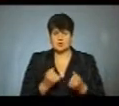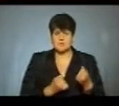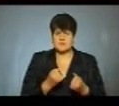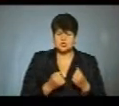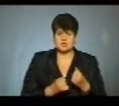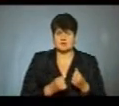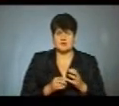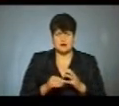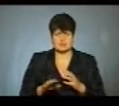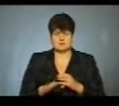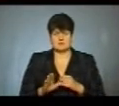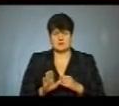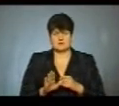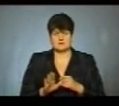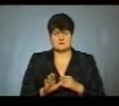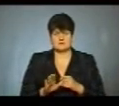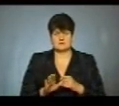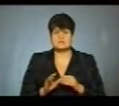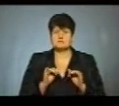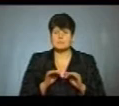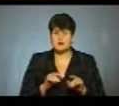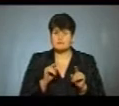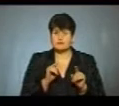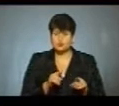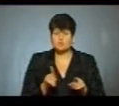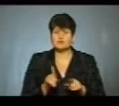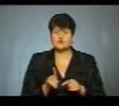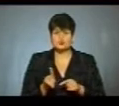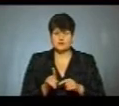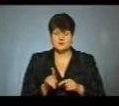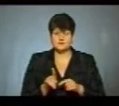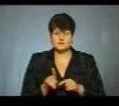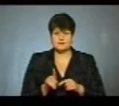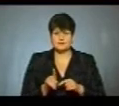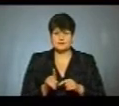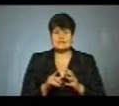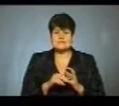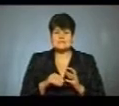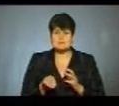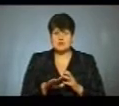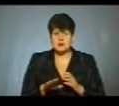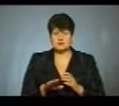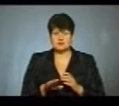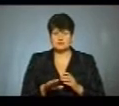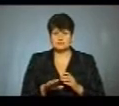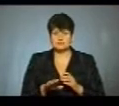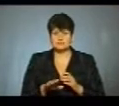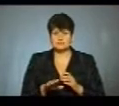так, а землю ні? Тобто. Справа в тому, що якраз з землею маніпуляції